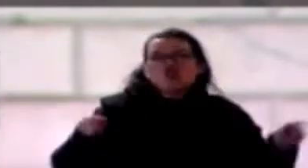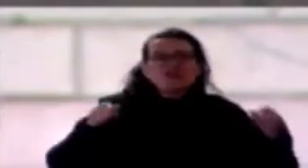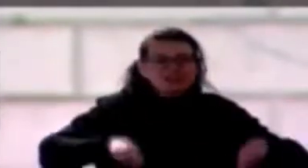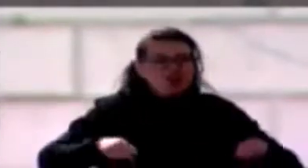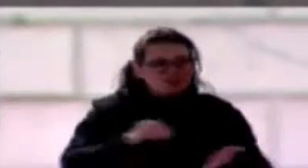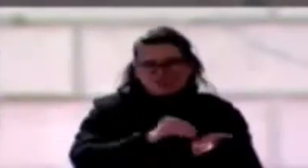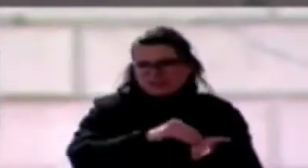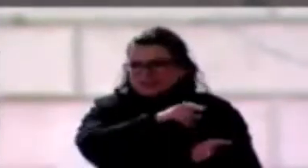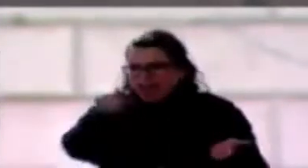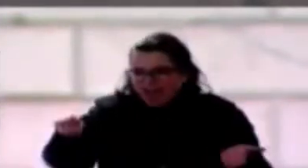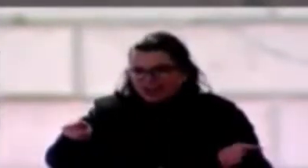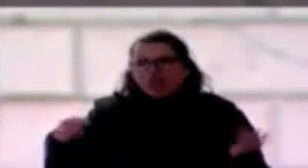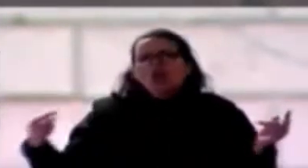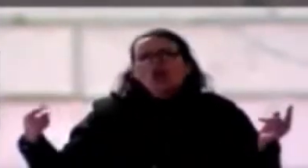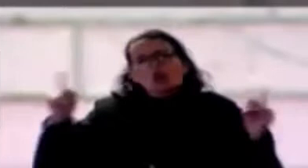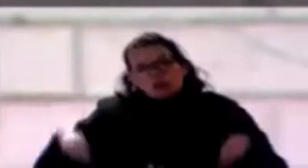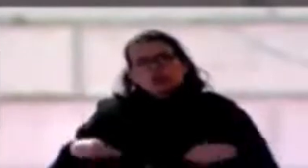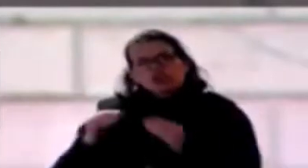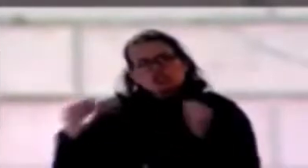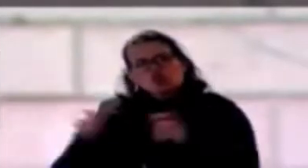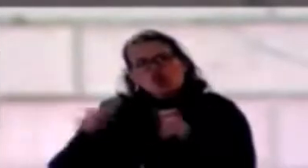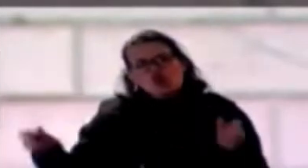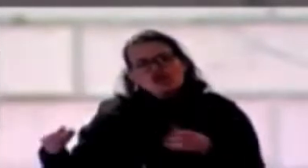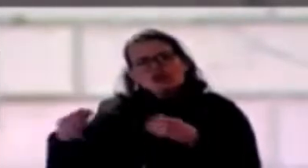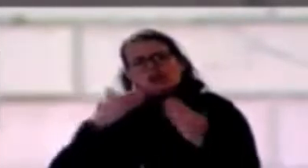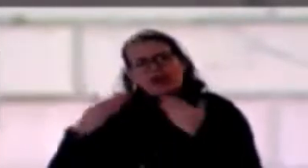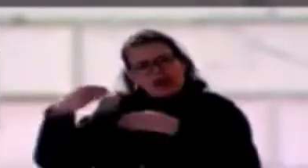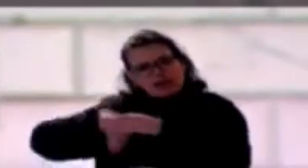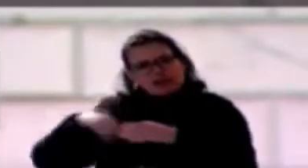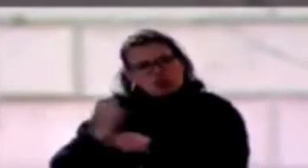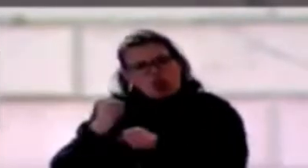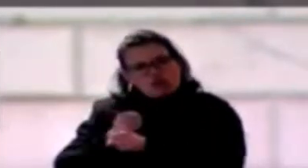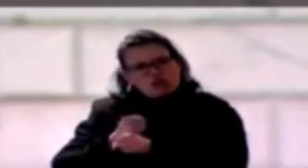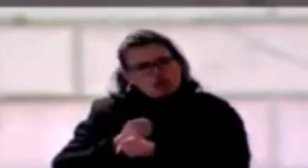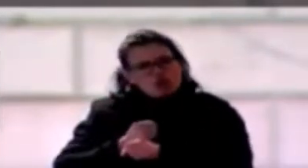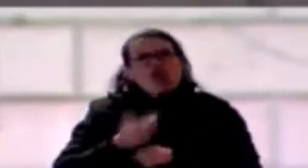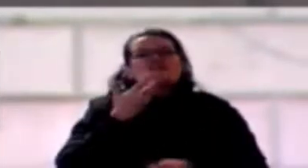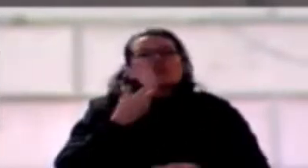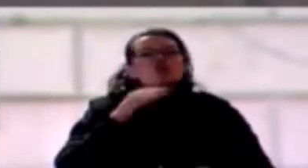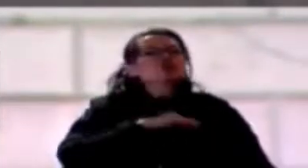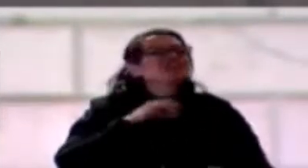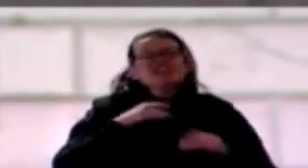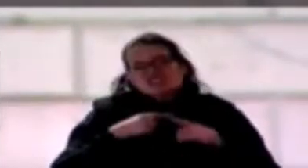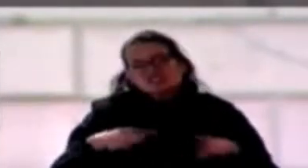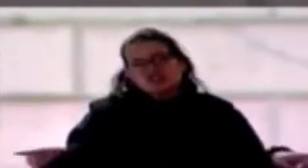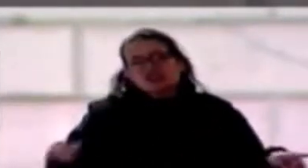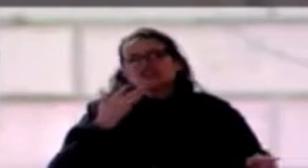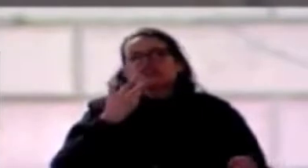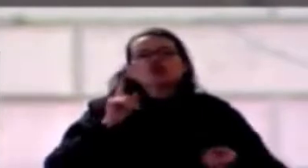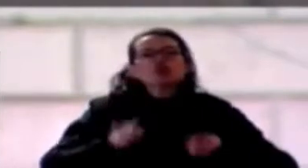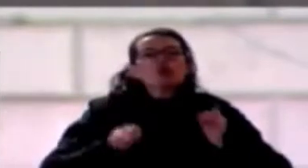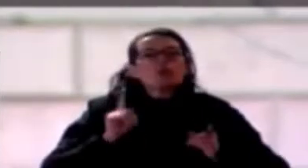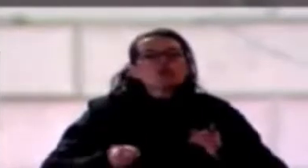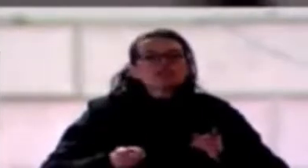Parlamento, invece si comportano in maniera diversa, cercano di fare diventare la politica quello che dovrebbe